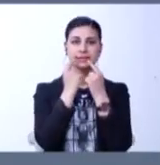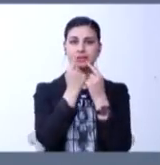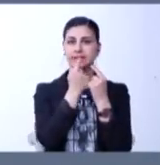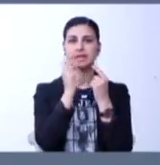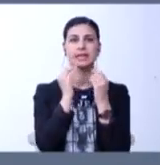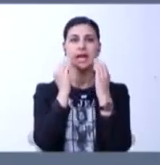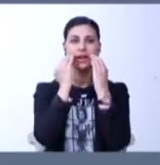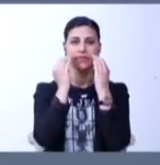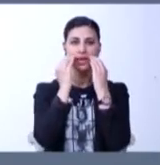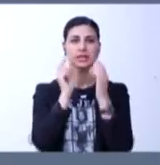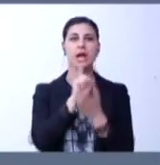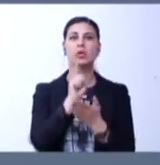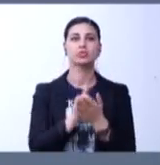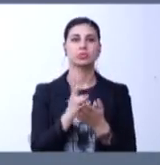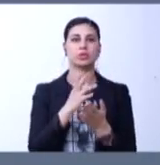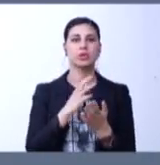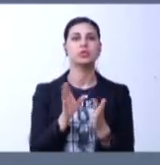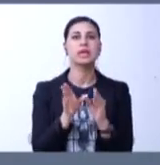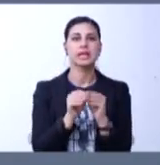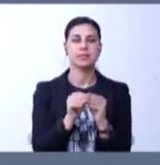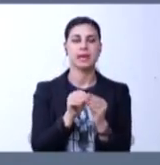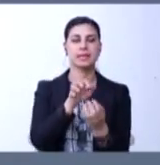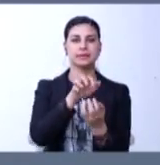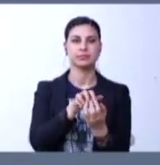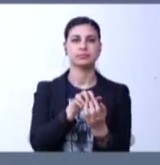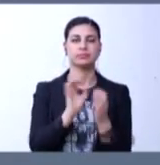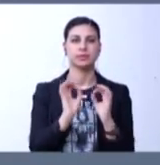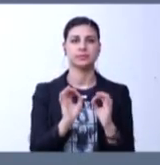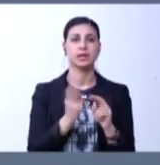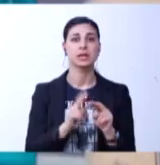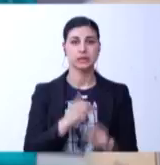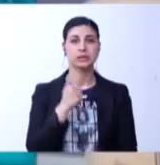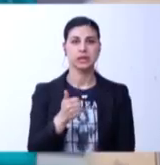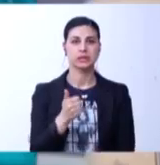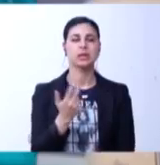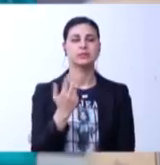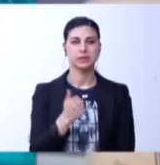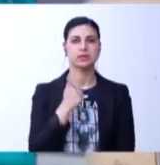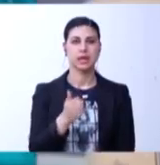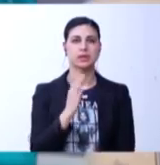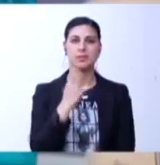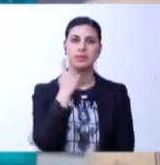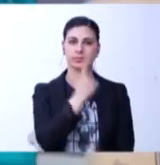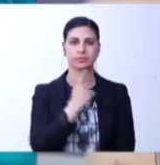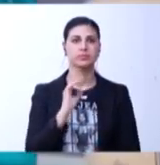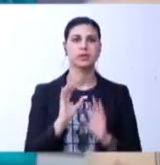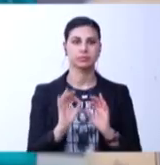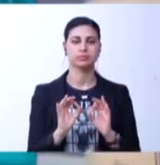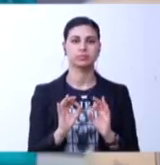კბილები და გვერდითა კბილები აუცილებლად უნდა ეხებოდეს ერთმანეთს. ეს კარგია. ეს კარგი არის, ანუ ეს უნდა მიხვდეთ,